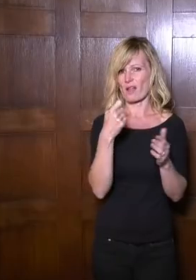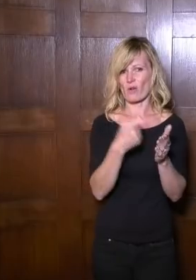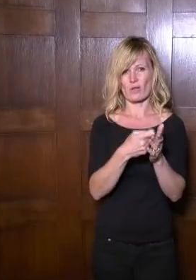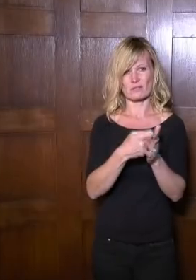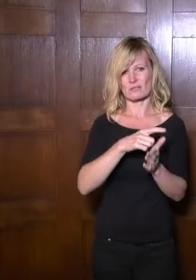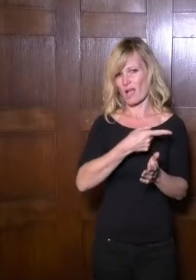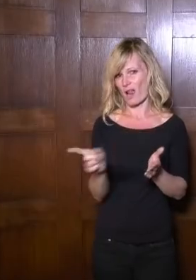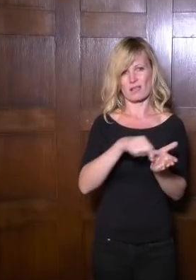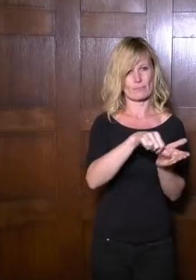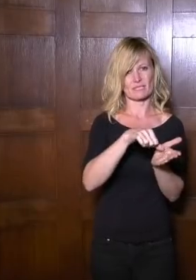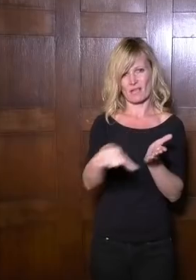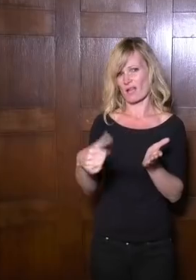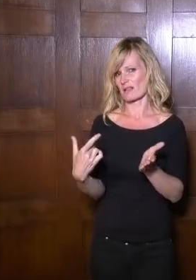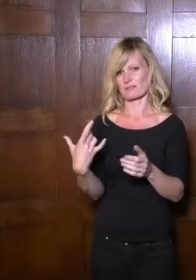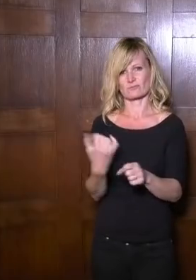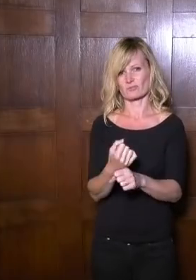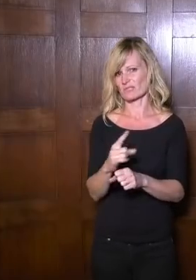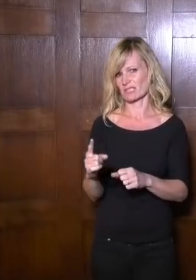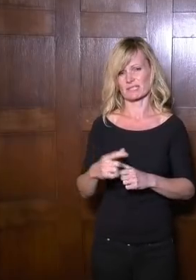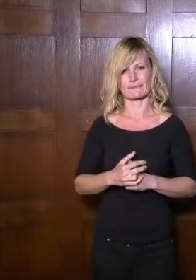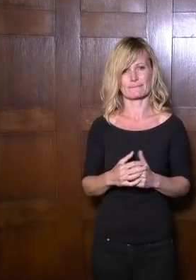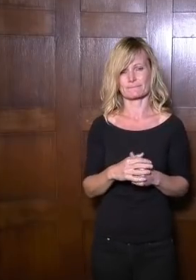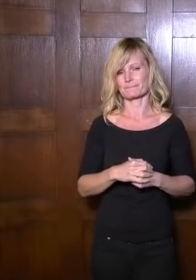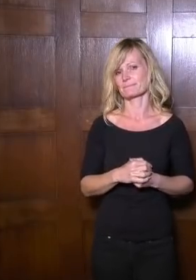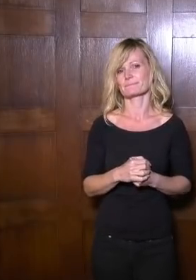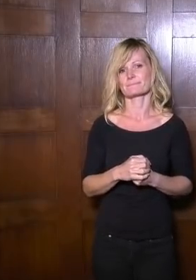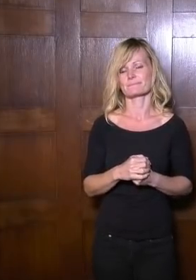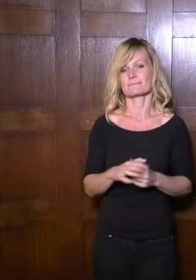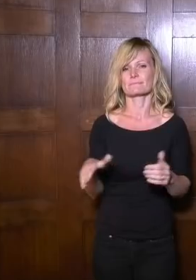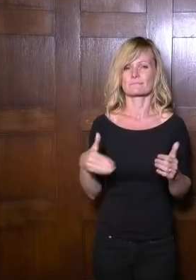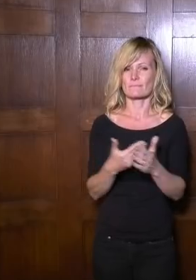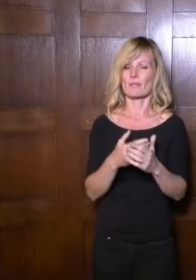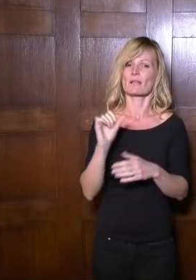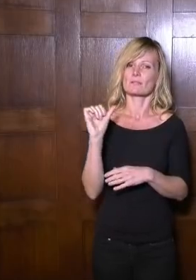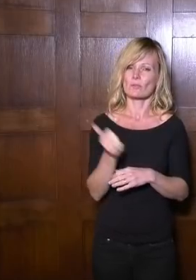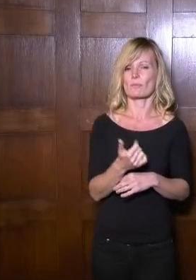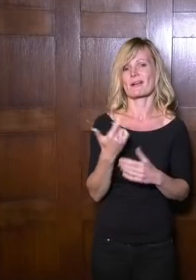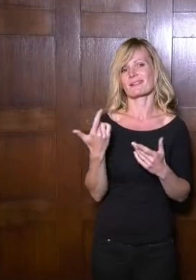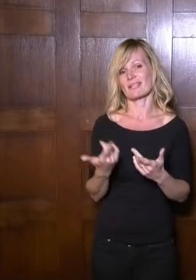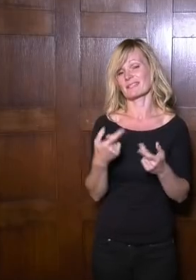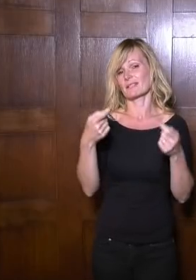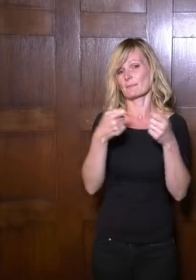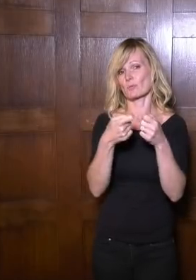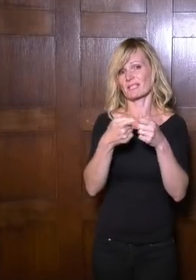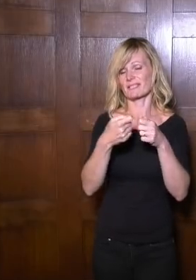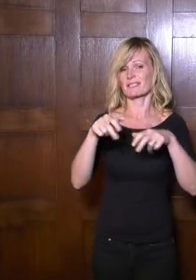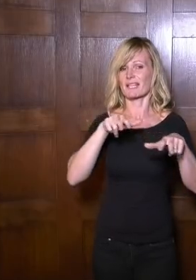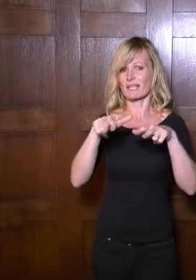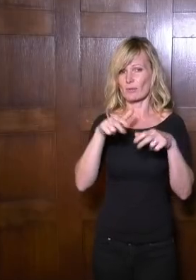Die Funktion des KUKs möchte ich dort in der Beziehung nochmal ansprechen. Vielleicht kann man das mal an die Bundesregierung